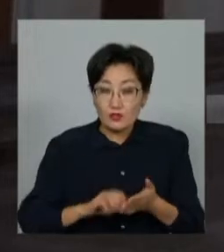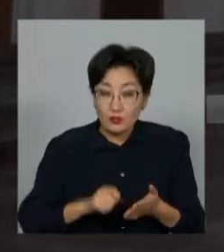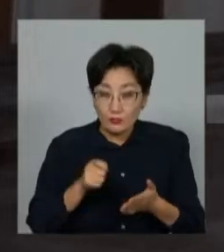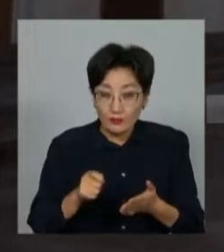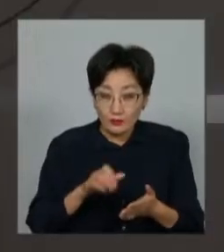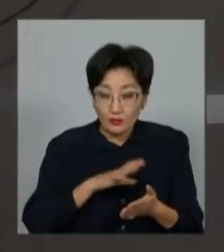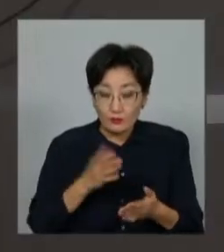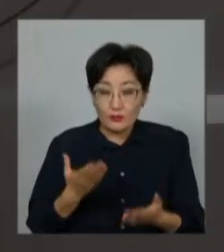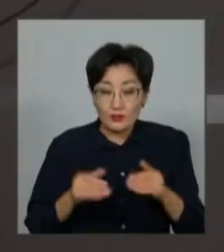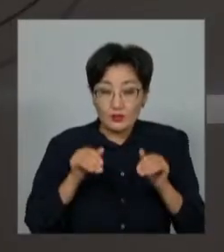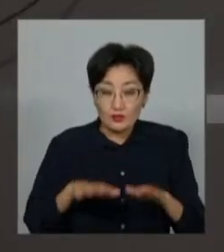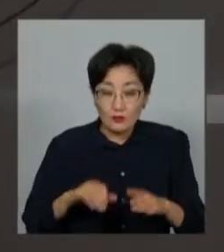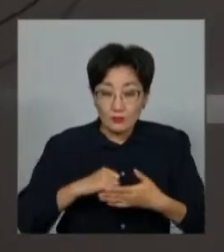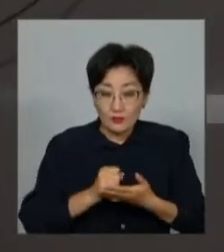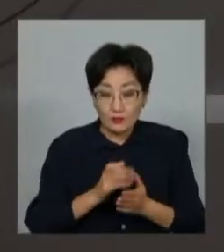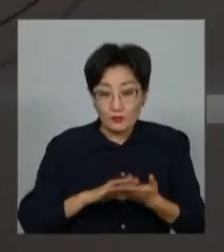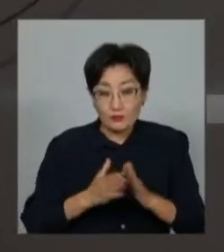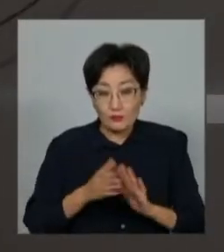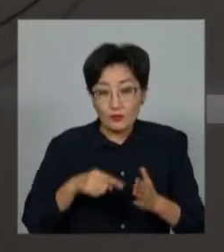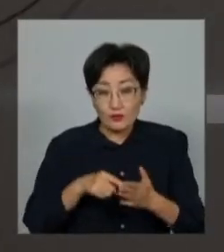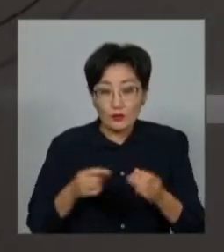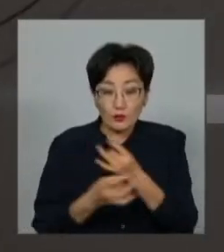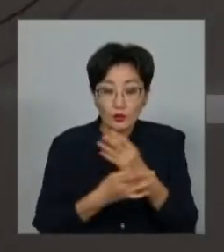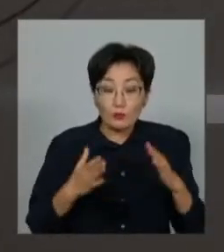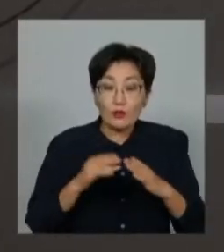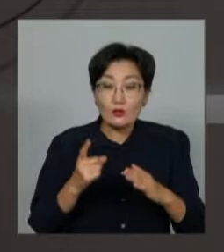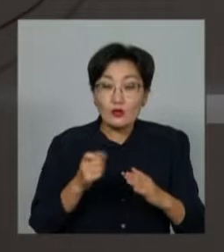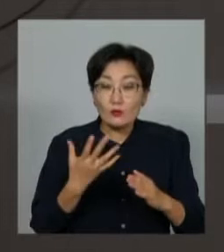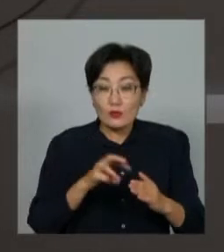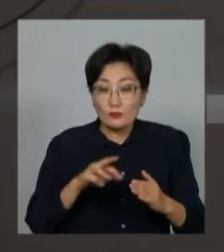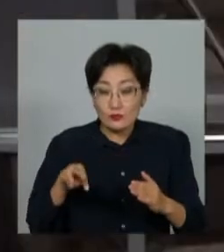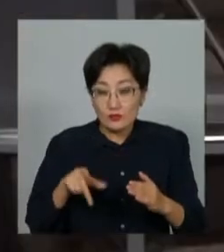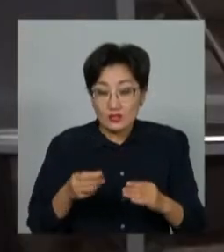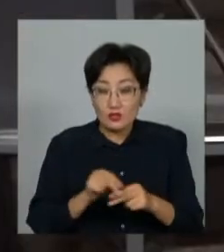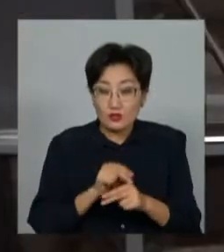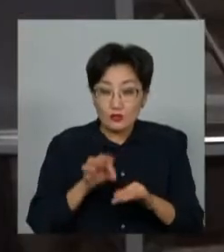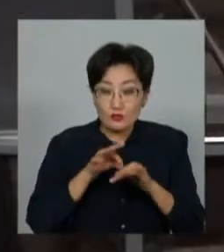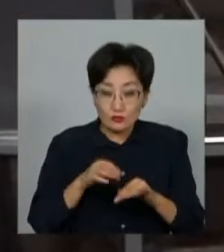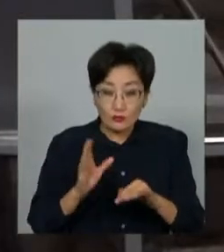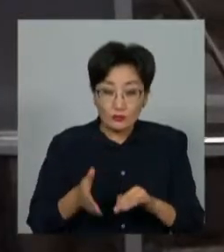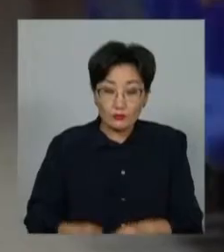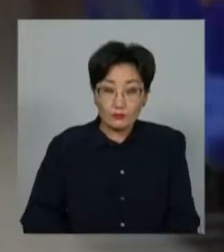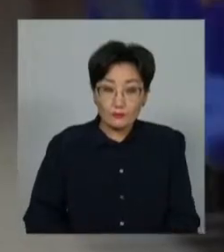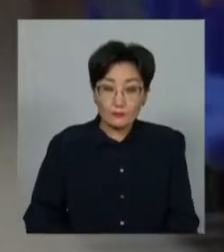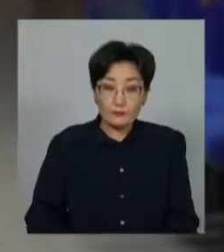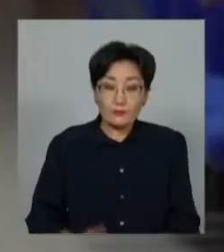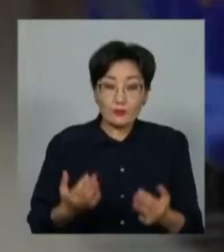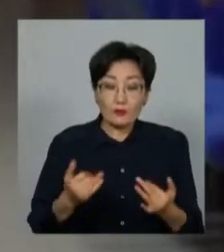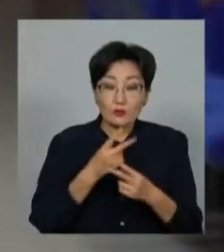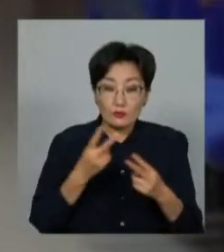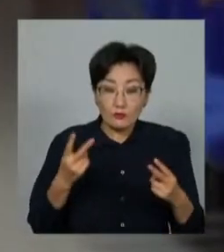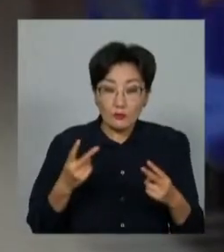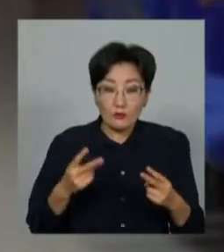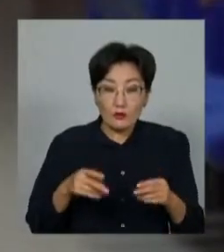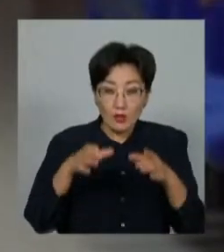екен. Егер шешім қабылданса, қалалық мәдениет үйі 105 миллион теңгеге жөндеуден өтпек. Бүгін көрдіңіз, балка